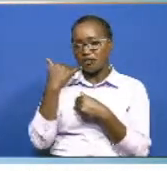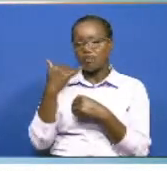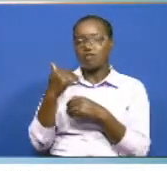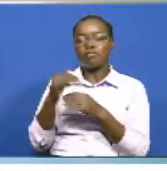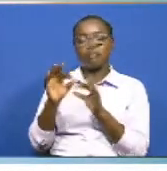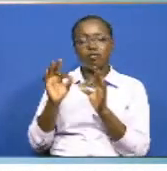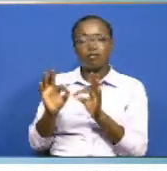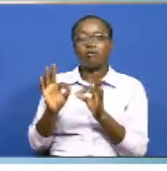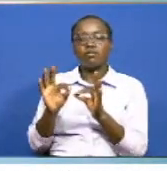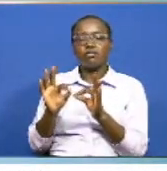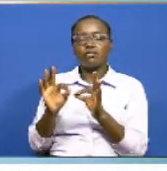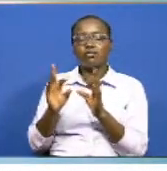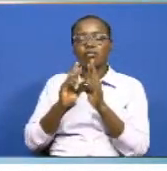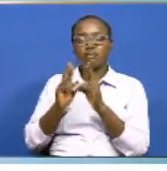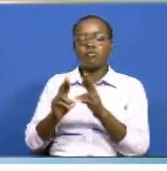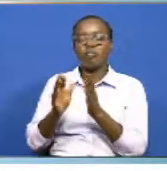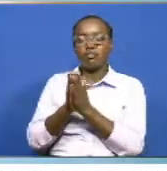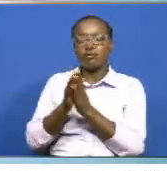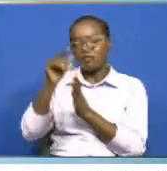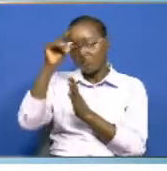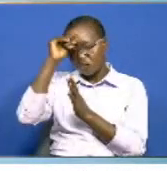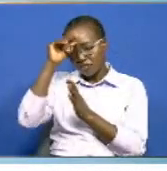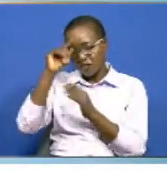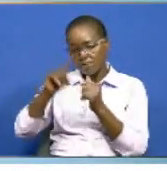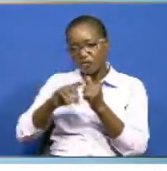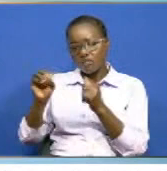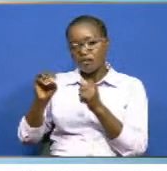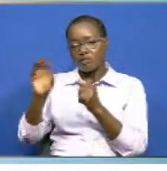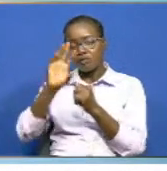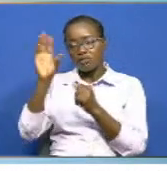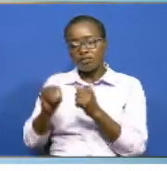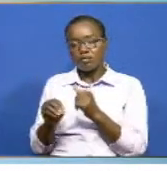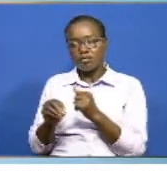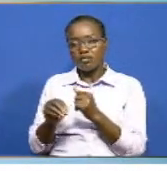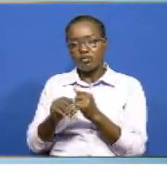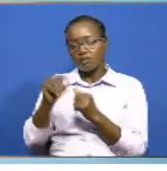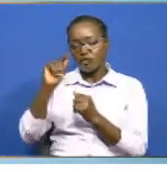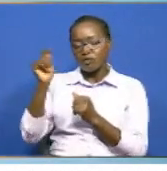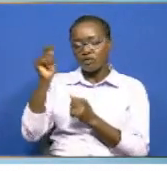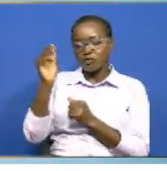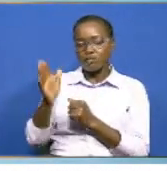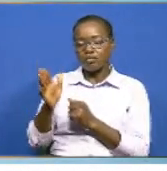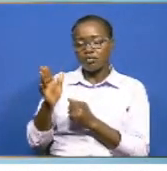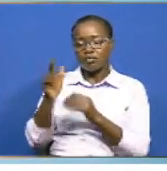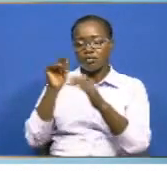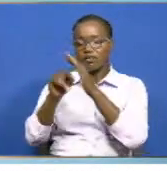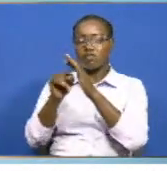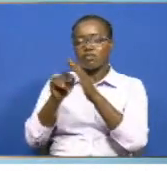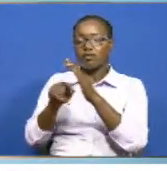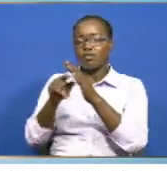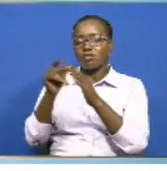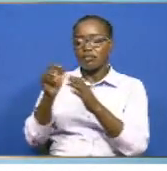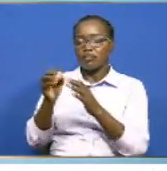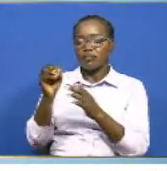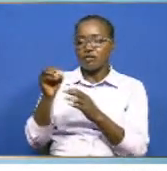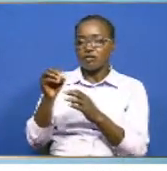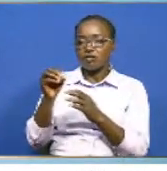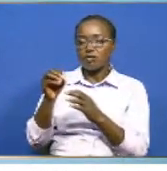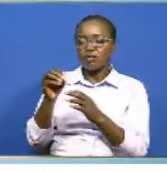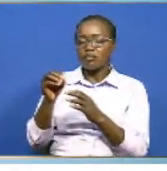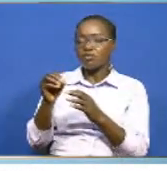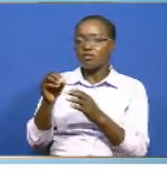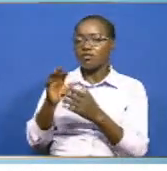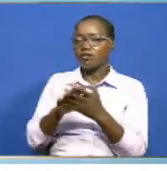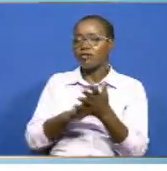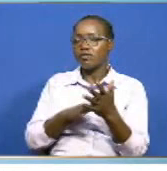report imetolewa na serikali ya kwamba 60% ya Wakenya wanayo access kwa mitandao.